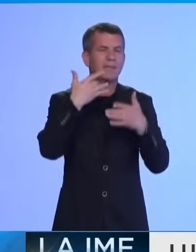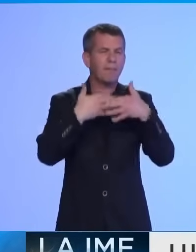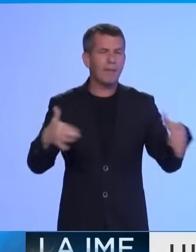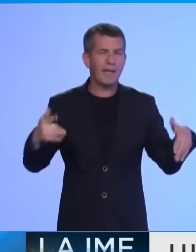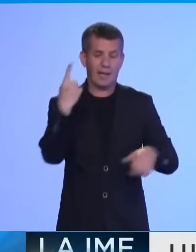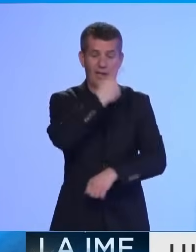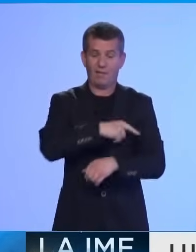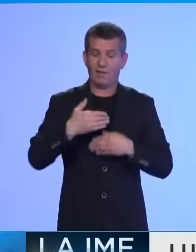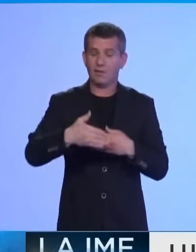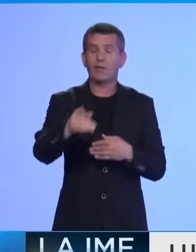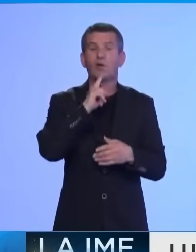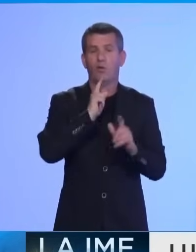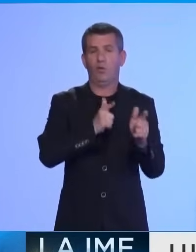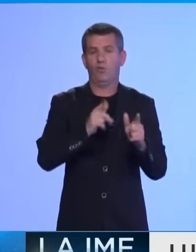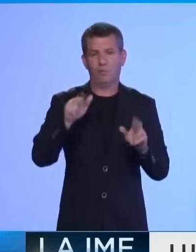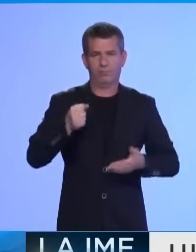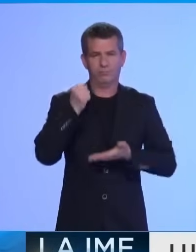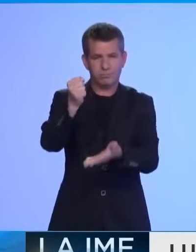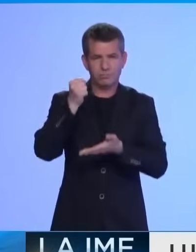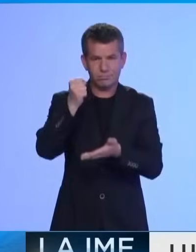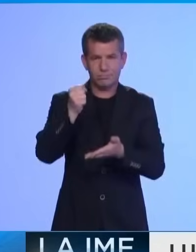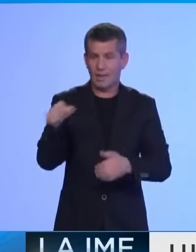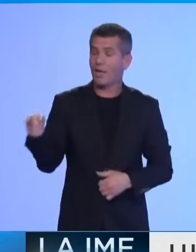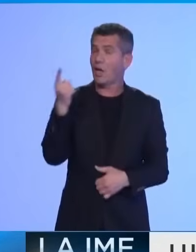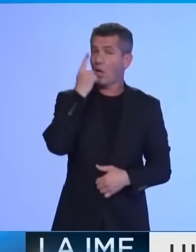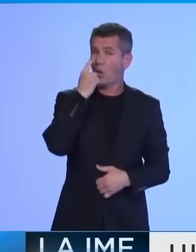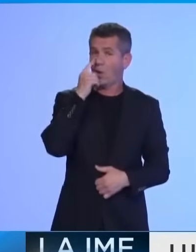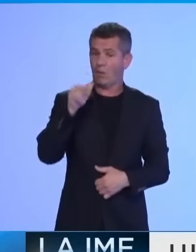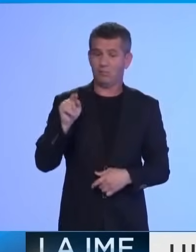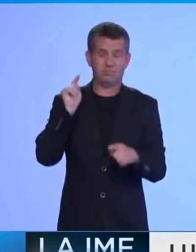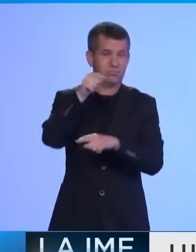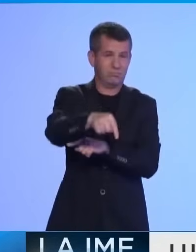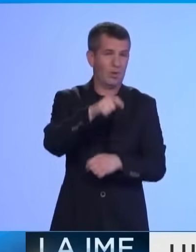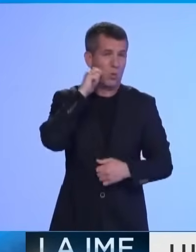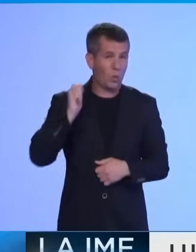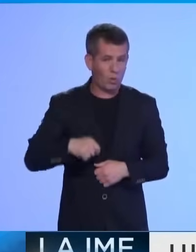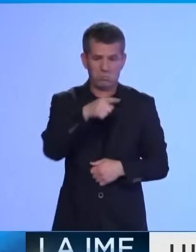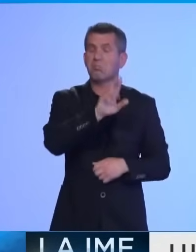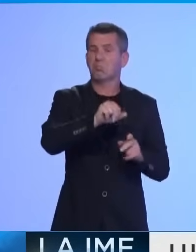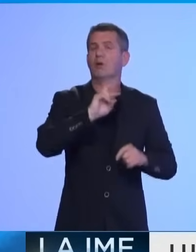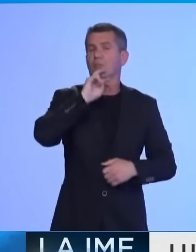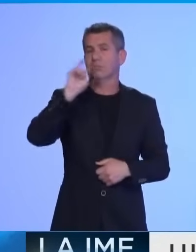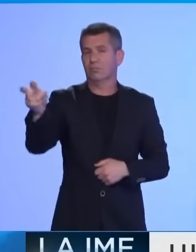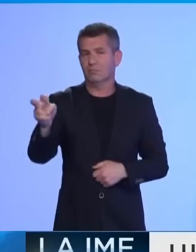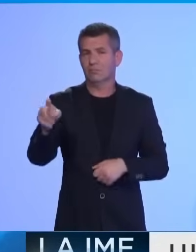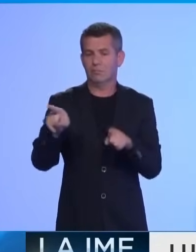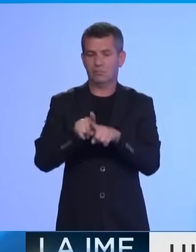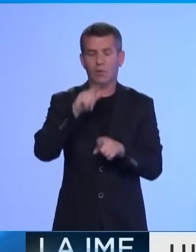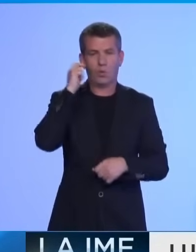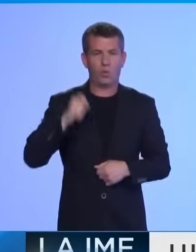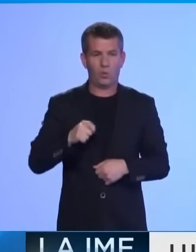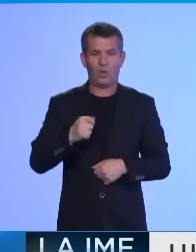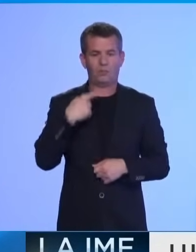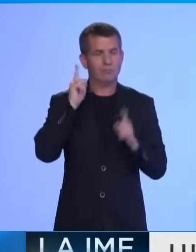për aq kohë sa të jetë nevojshme. Ashtu si Rusia po godet brenda Ukrainës, ju mund të kuptoni plotësisht pse Ukraina ndje nevojën për